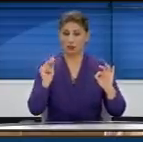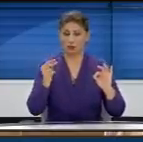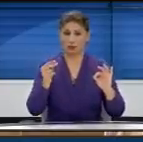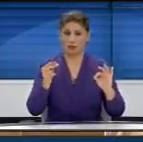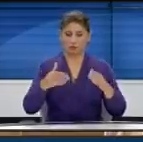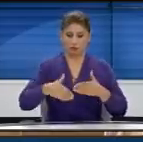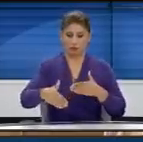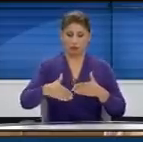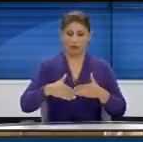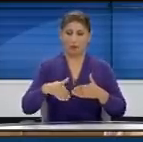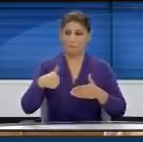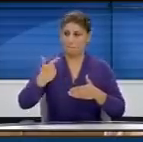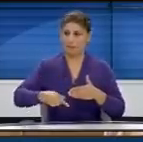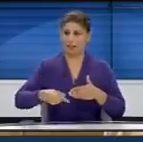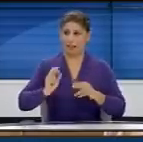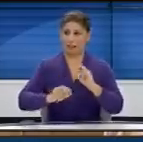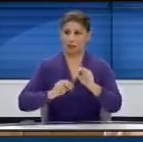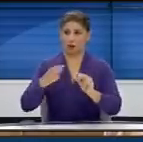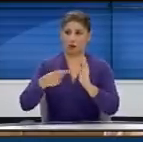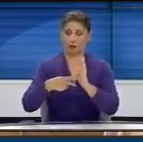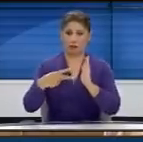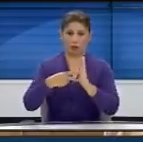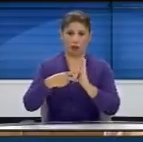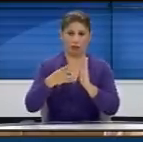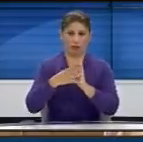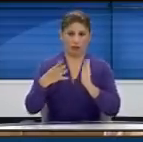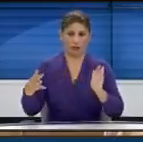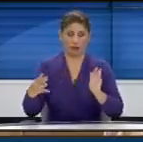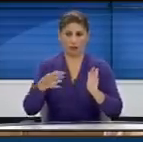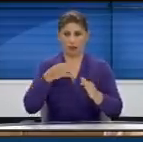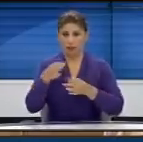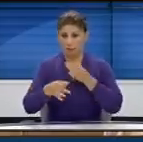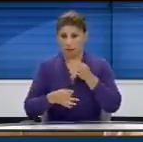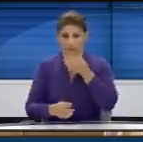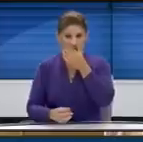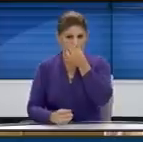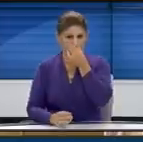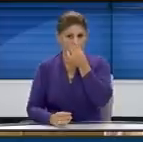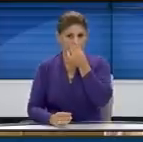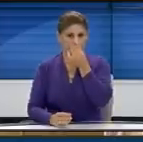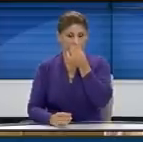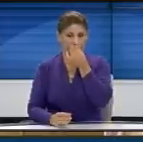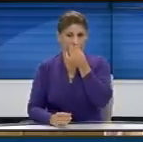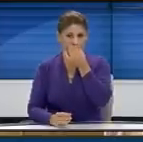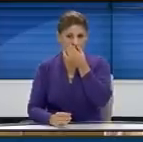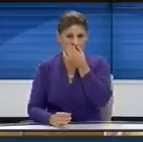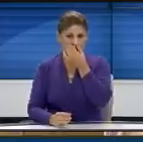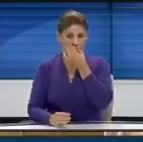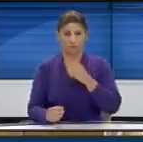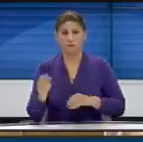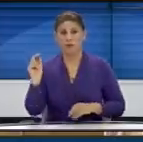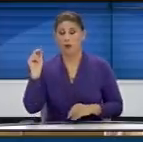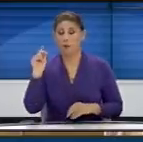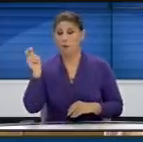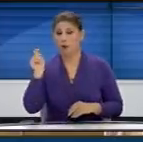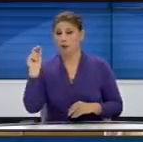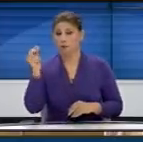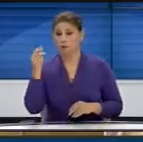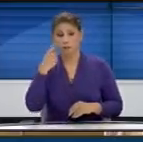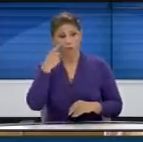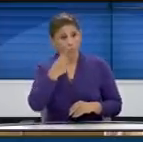δηλαδή μετά τις εκλογές του 19, μίλησα για τον πολιτικό σας πολιτισμό που τον έβλεπα να υπάρχει